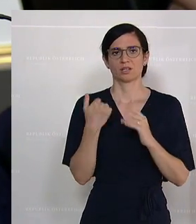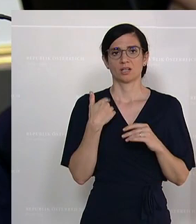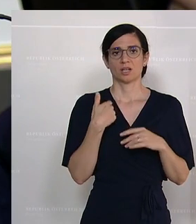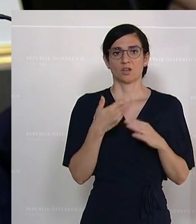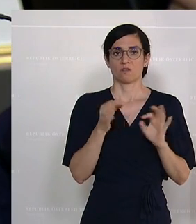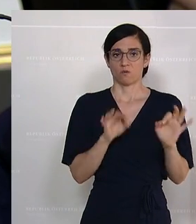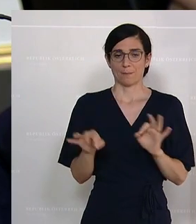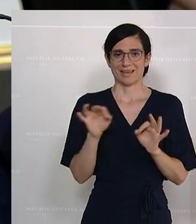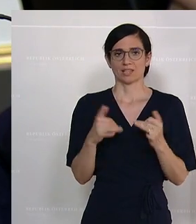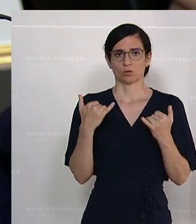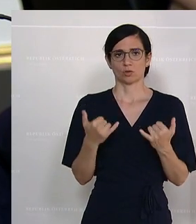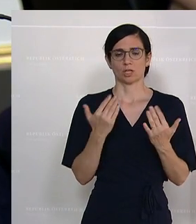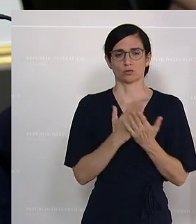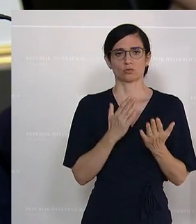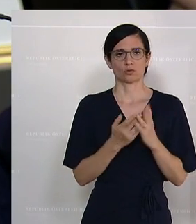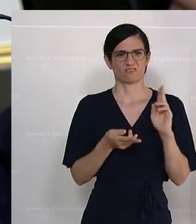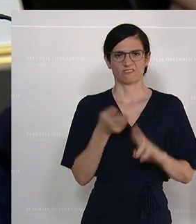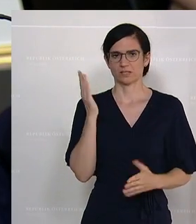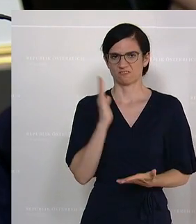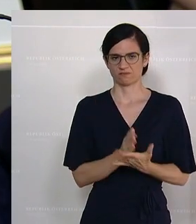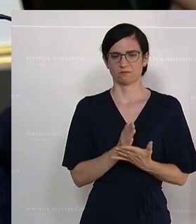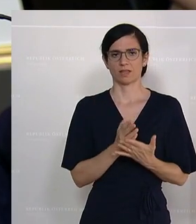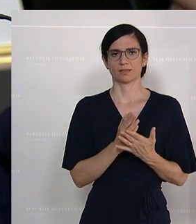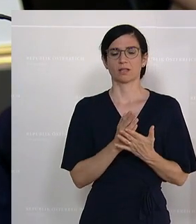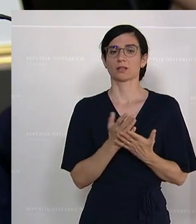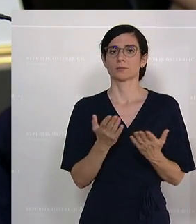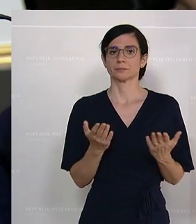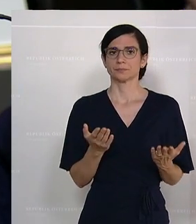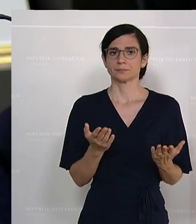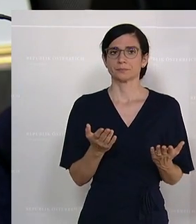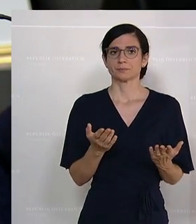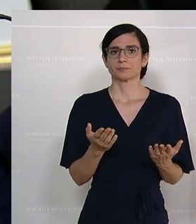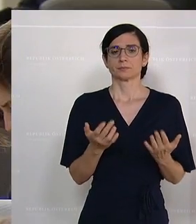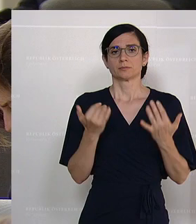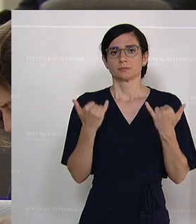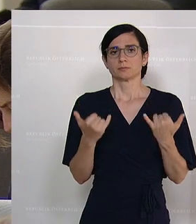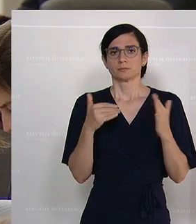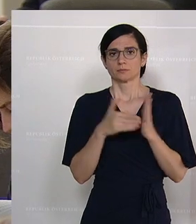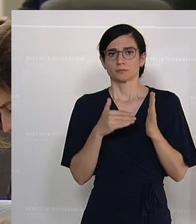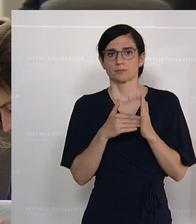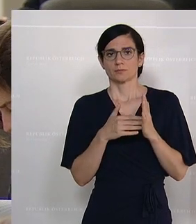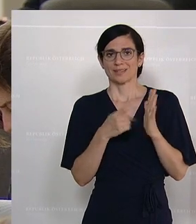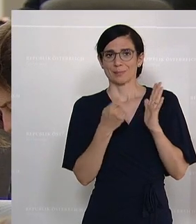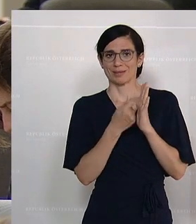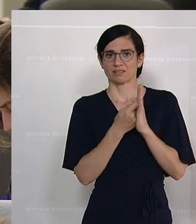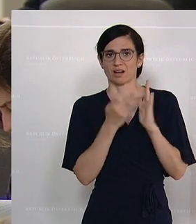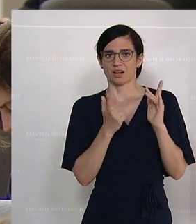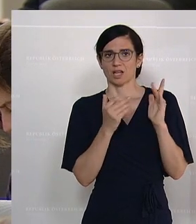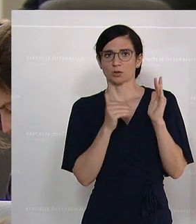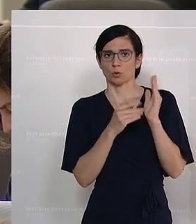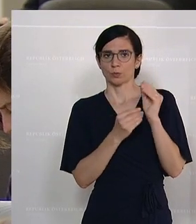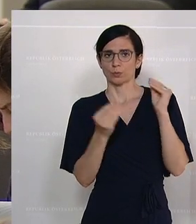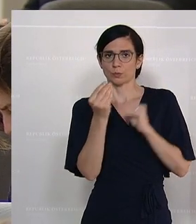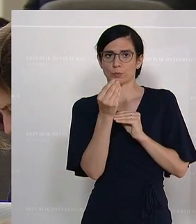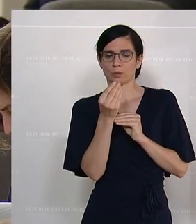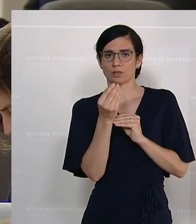klima bonus sind relativ weit fortgeschritten wir sind gerade so weit dass wir noch den spielraum haben den betrag zu erhöhen der ausgezahlt wird und